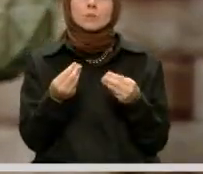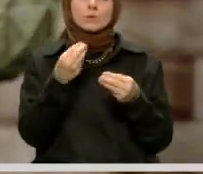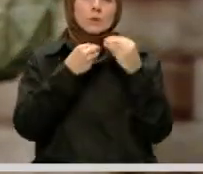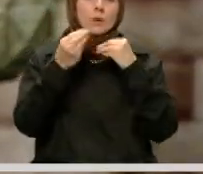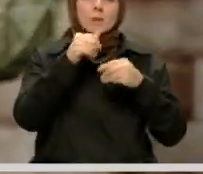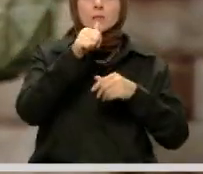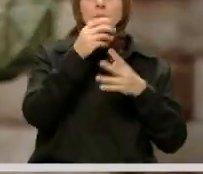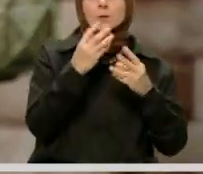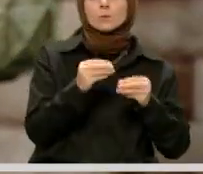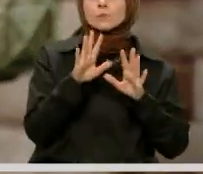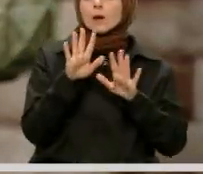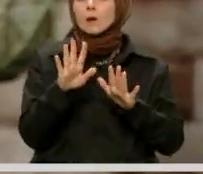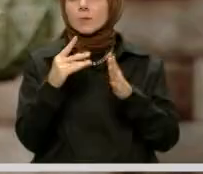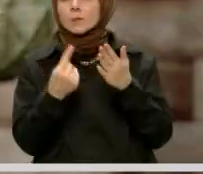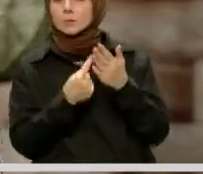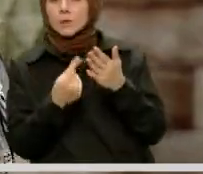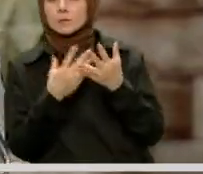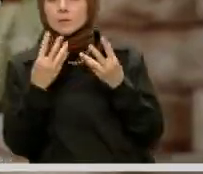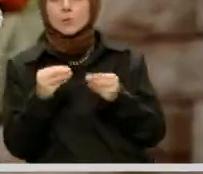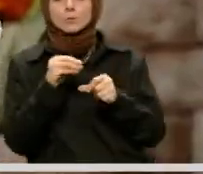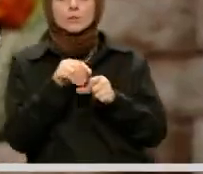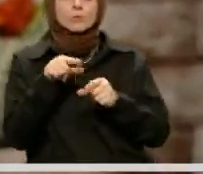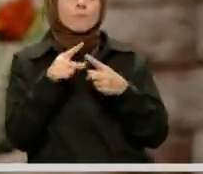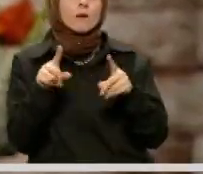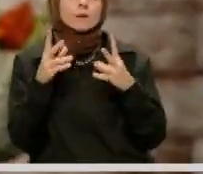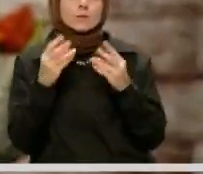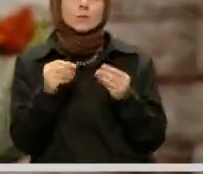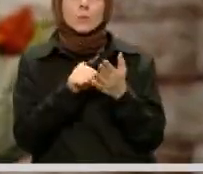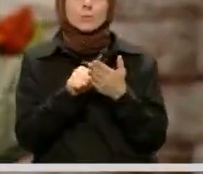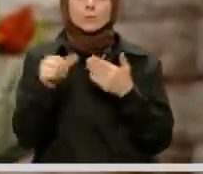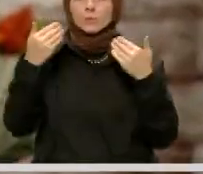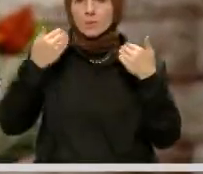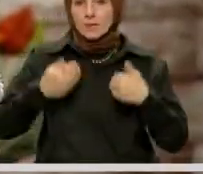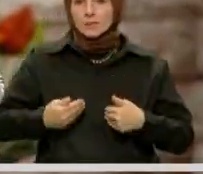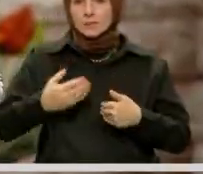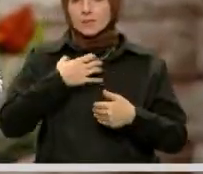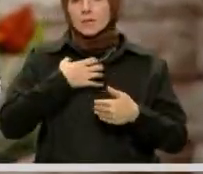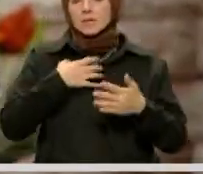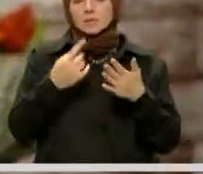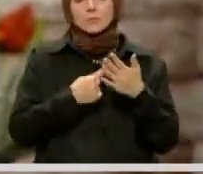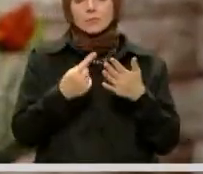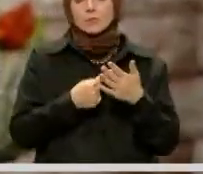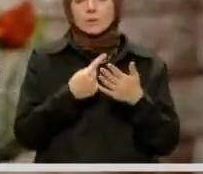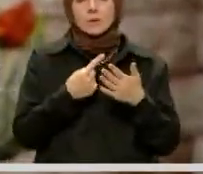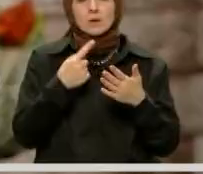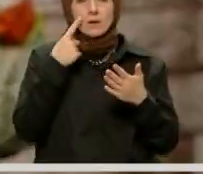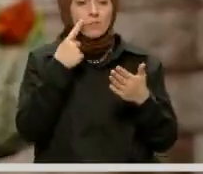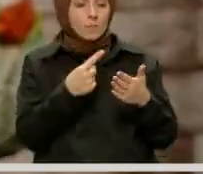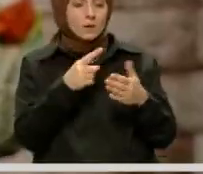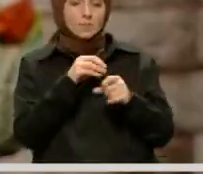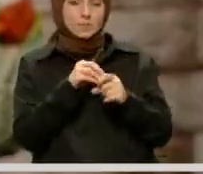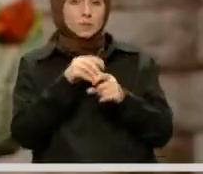İş Kur'an olunca iş değişiyor. Tam tersi. Bütün benliğinizde kendinizi Kur'an'a vermeniz için, zihnen,